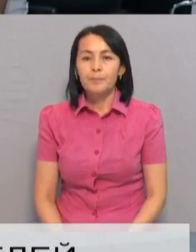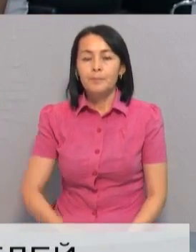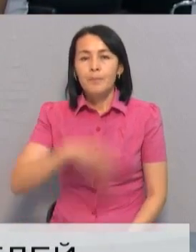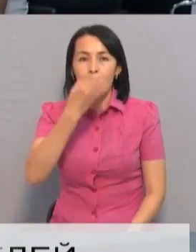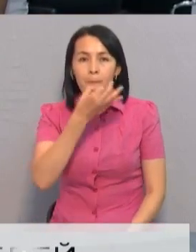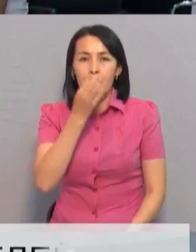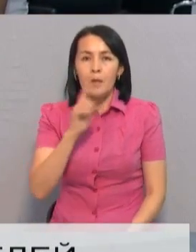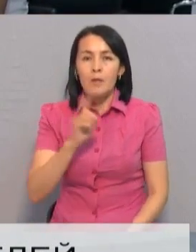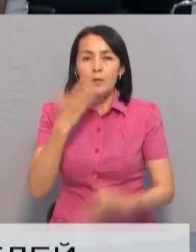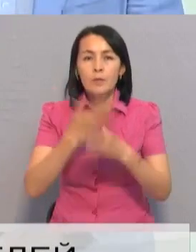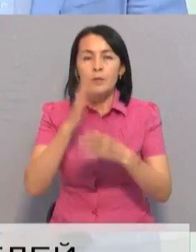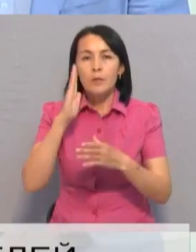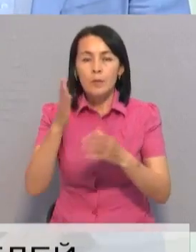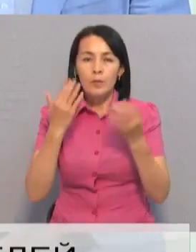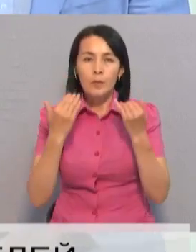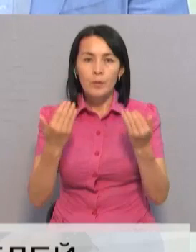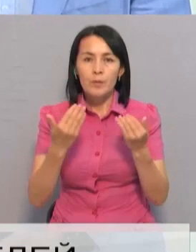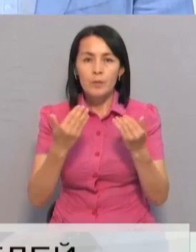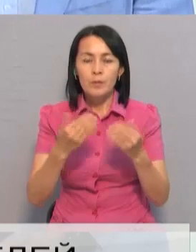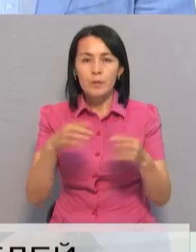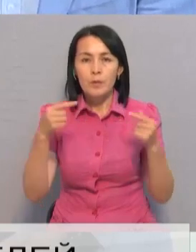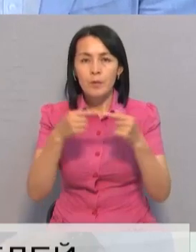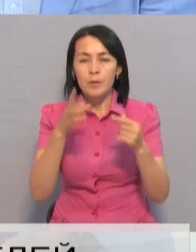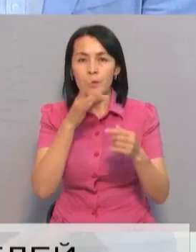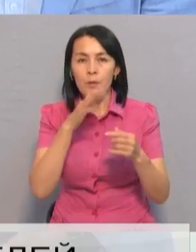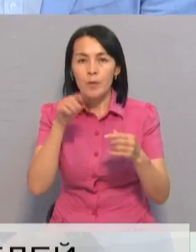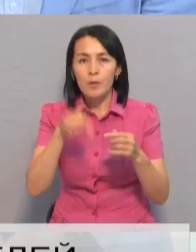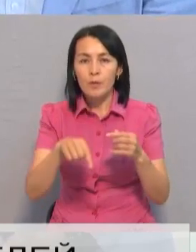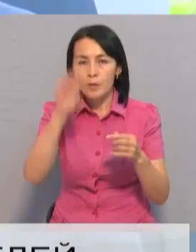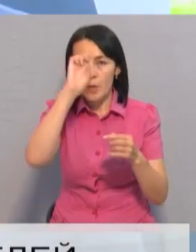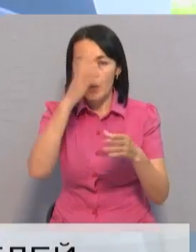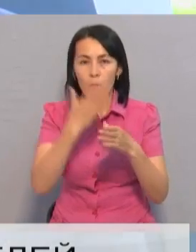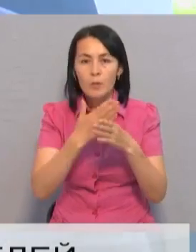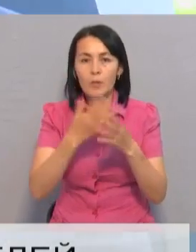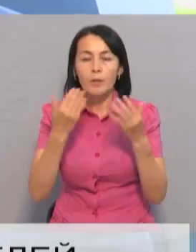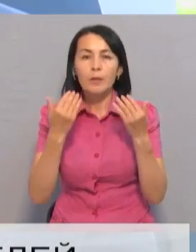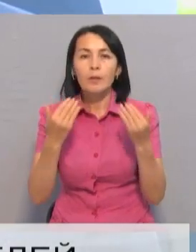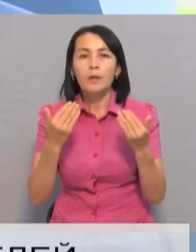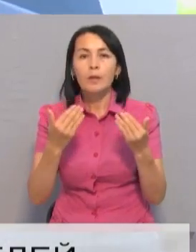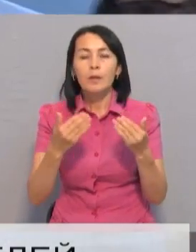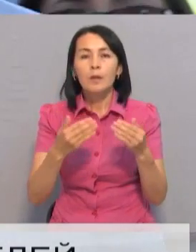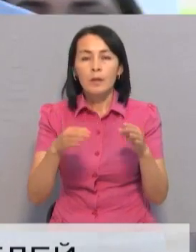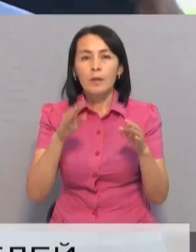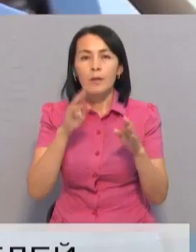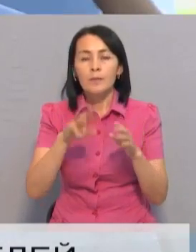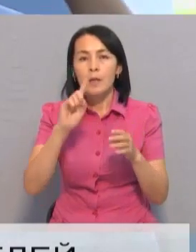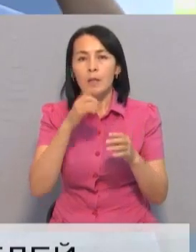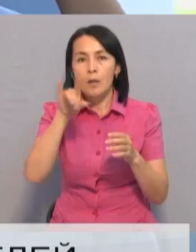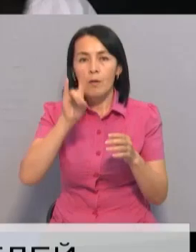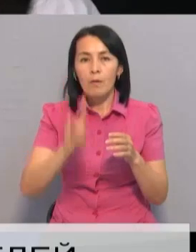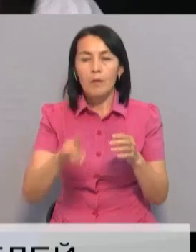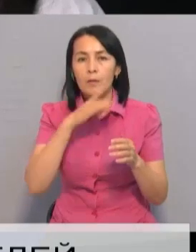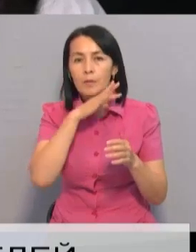Стоит отметить, что услуги будут предоставляться в сроки, соответствующие стандартам госуслуг. Таким образом, по принципу одного окна